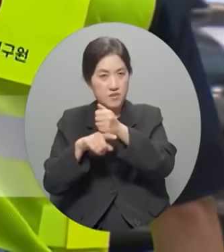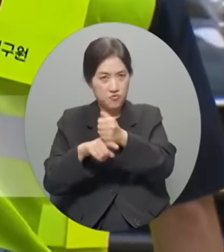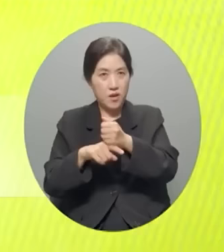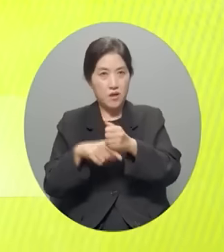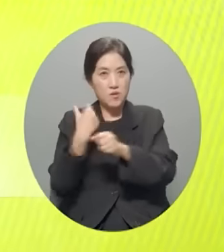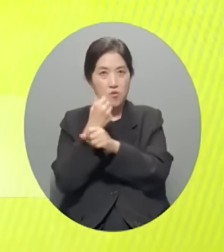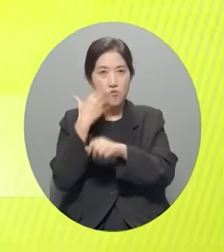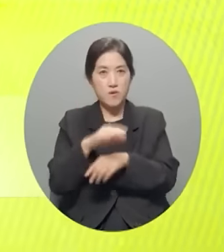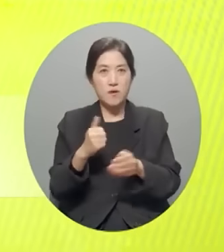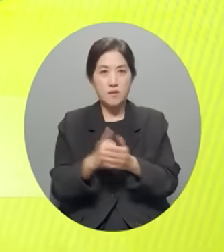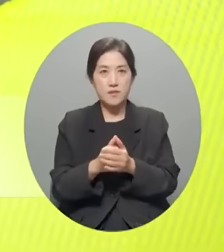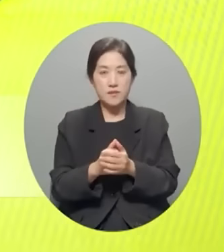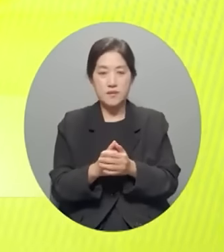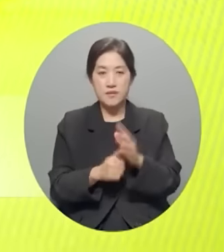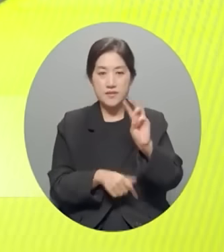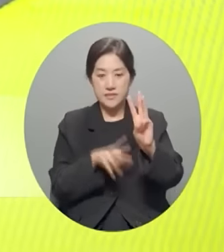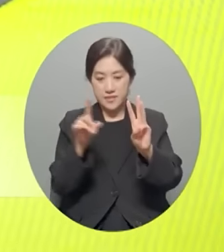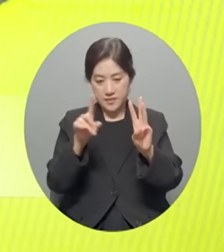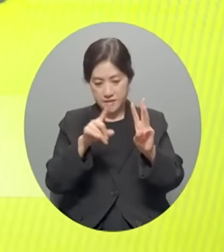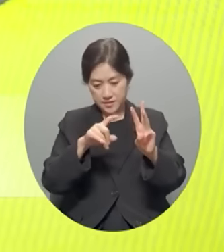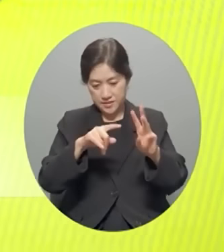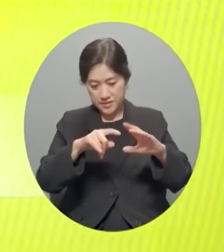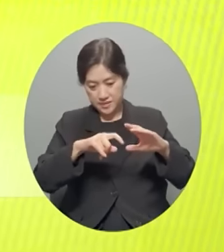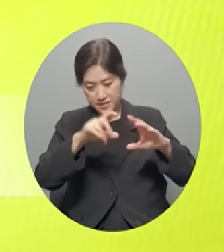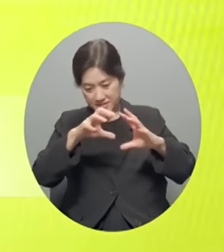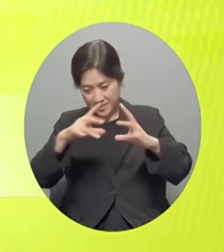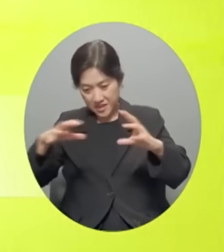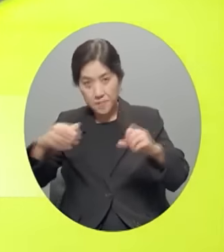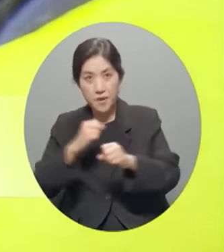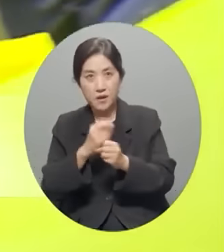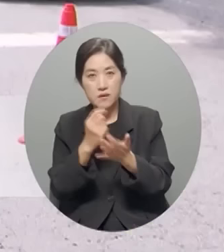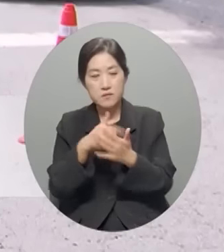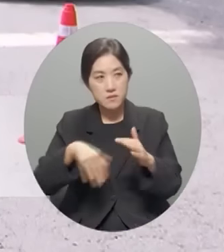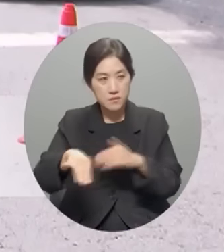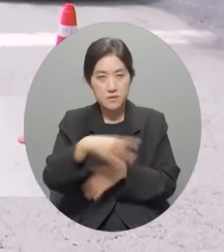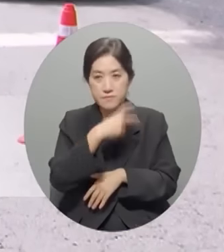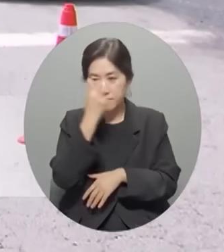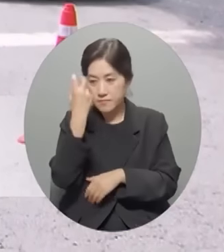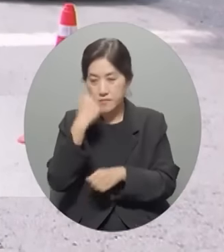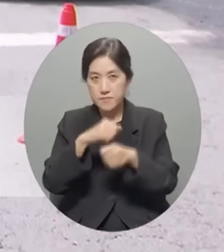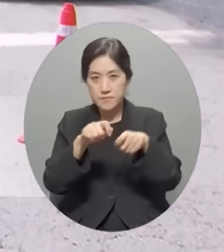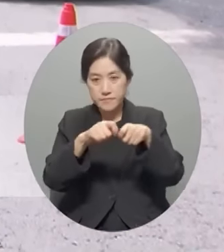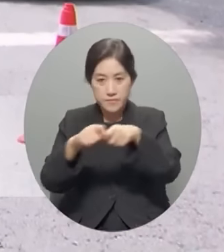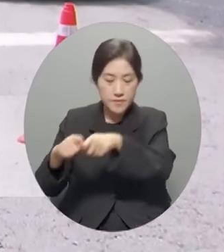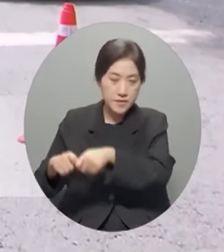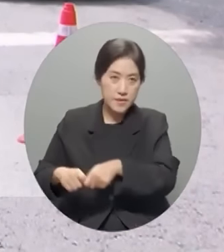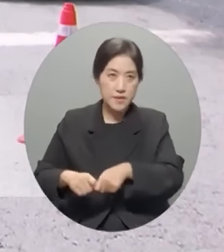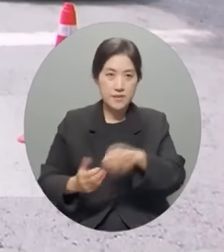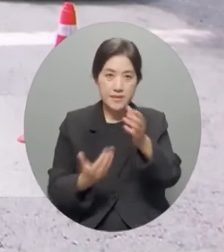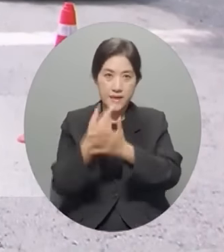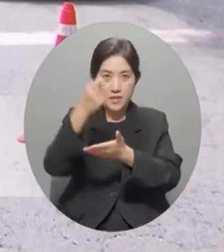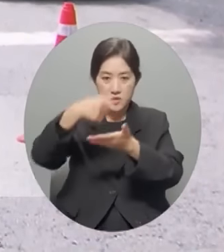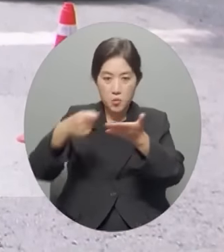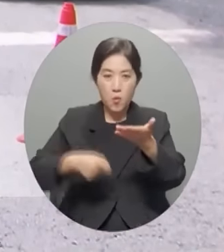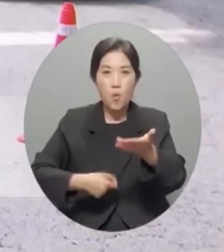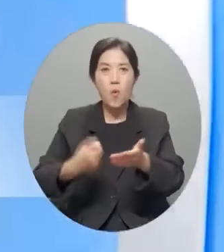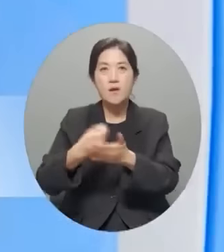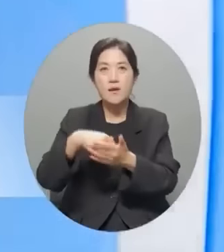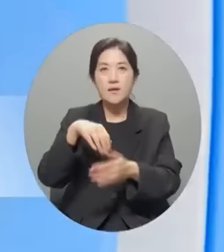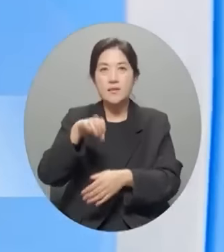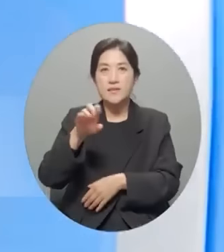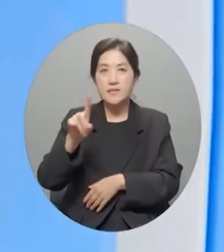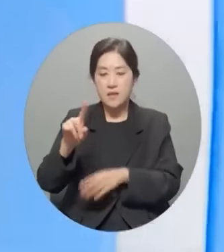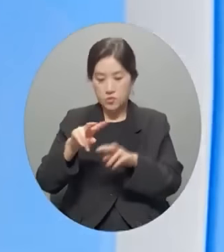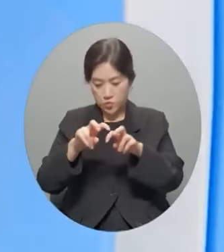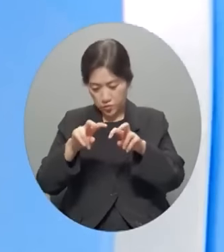국립과학수사연구원은 3D 스캐너 등을 이용해 사고 현장에 대한 현장 감식을 벌였고 사고 기록장치 EDR 조사도 마무리 단계인